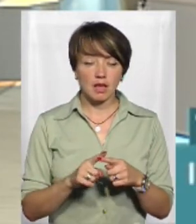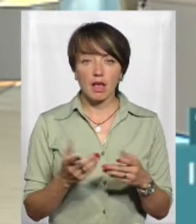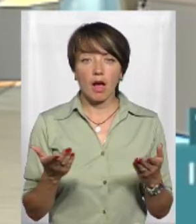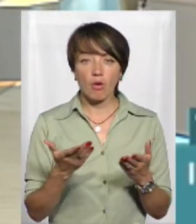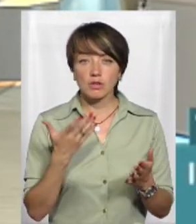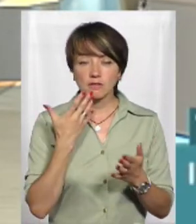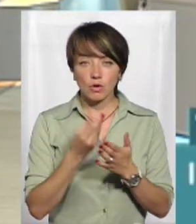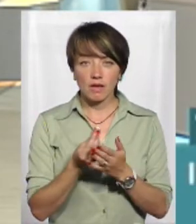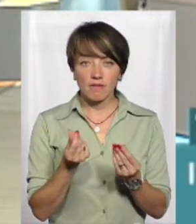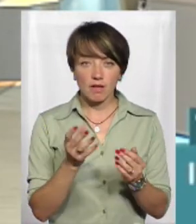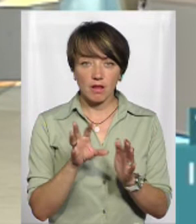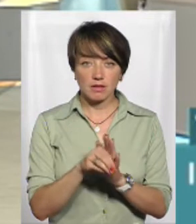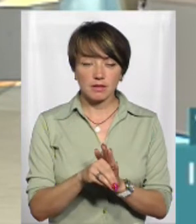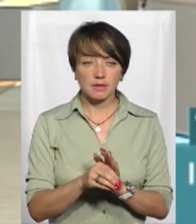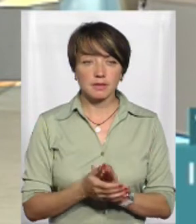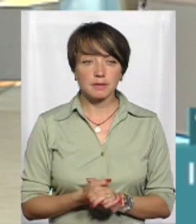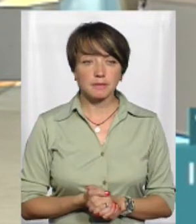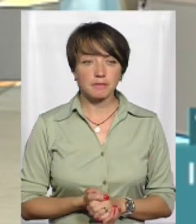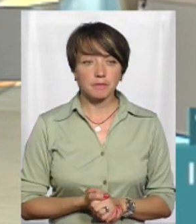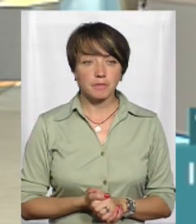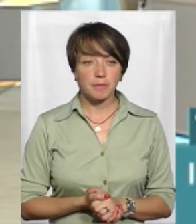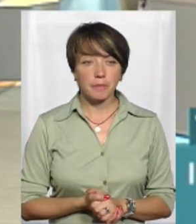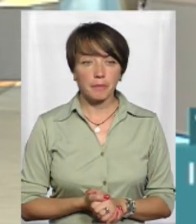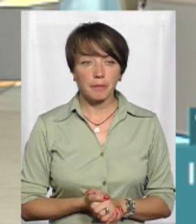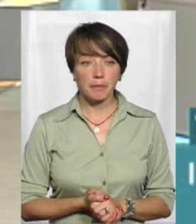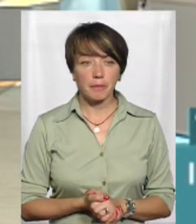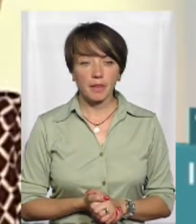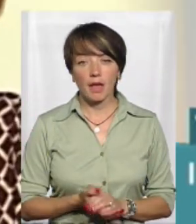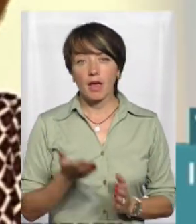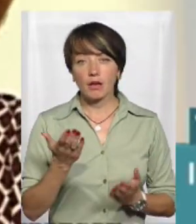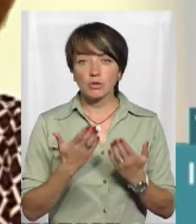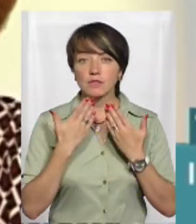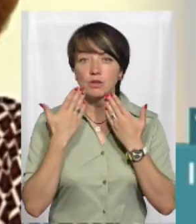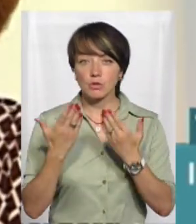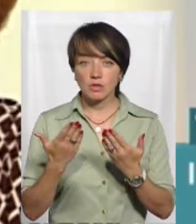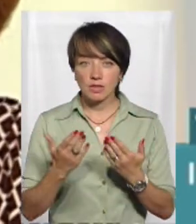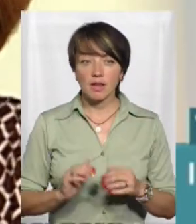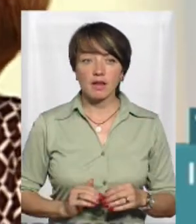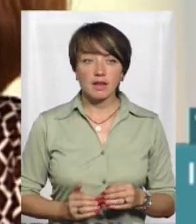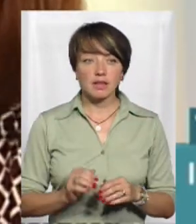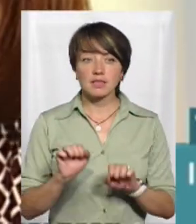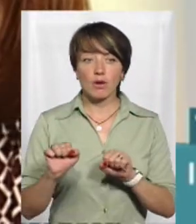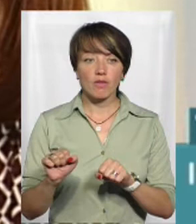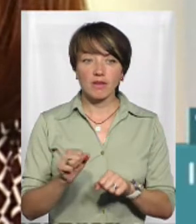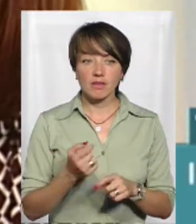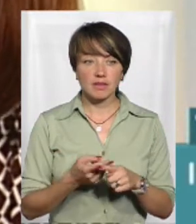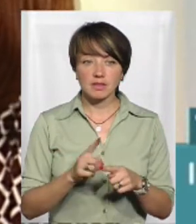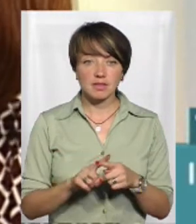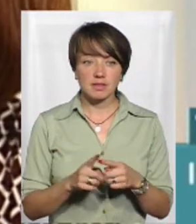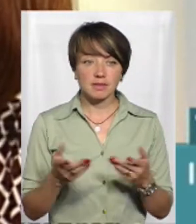якось свої ці вкладення? Фінансові ризики? Так. Ну, якщо звернутися в страхову компанію, якщо страхова компанія застрахує, це питання до страхової